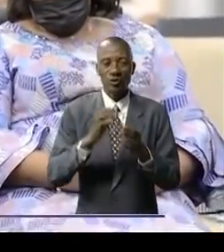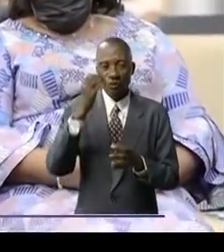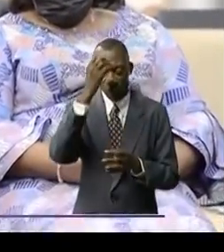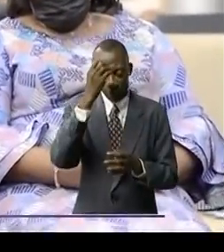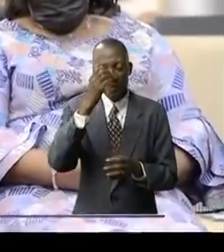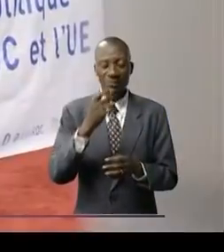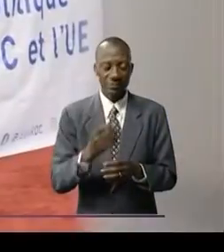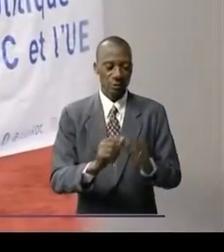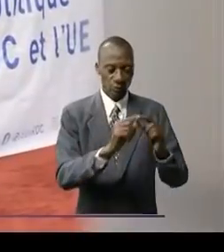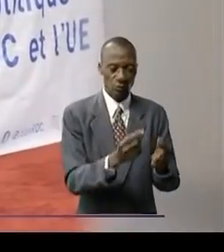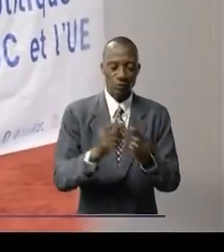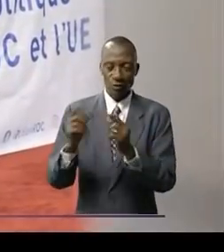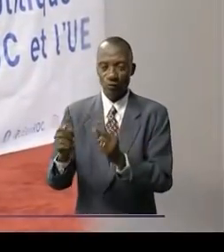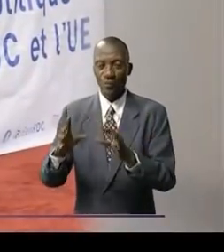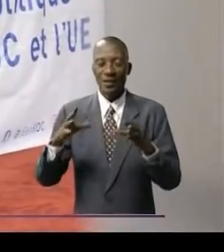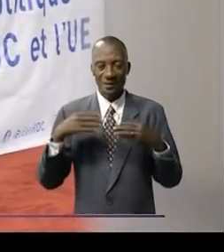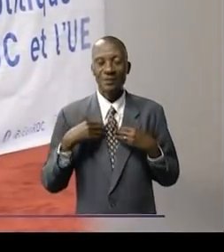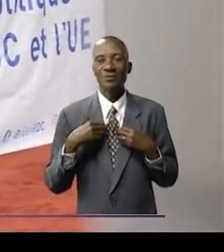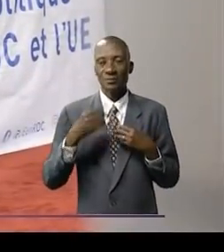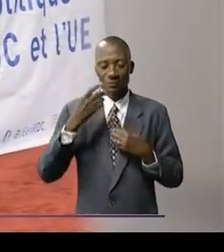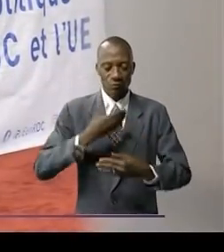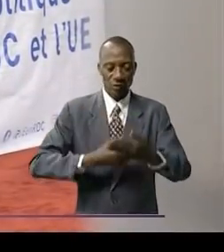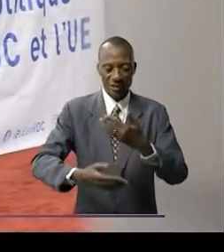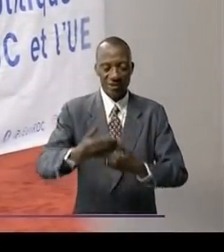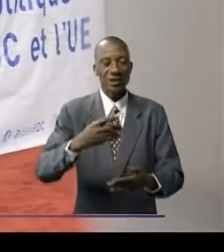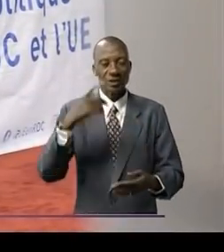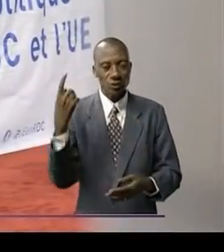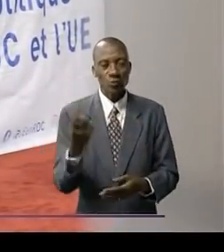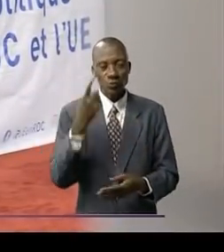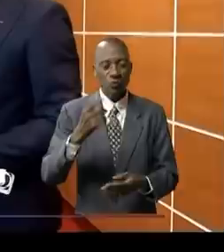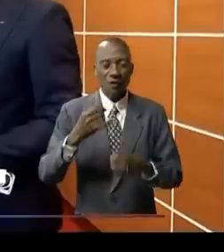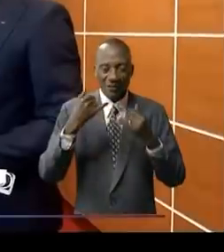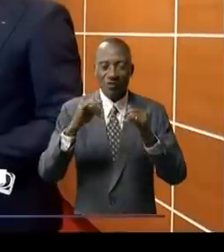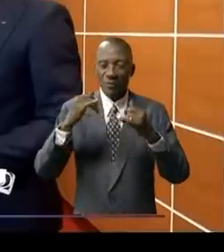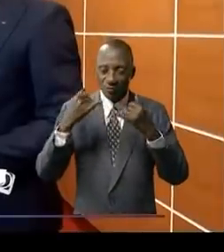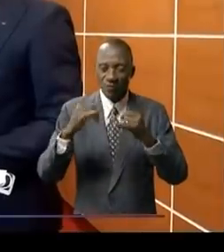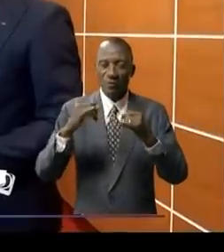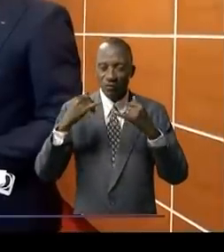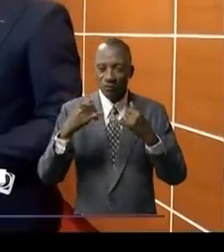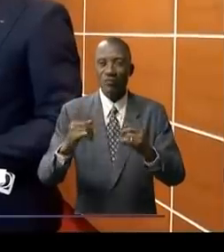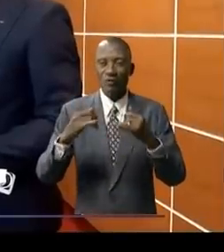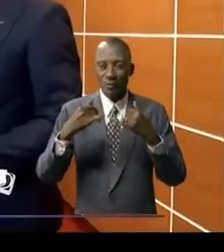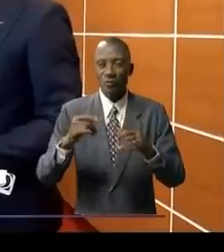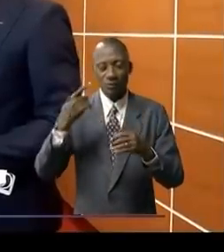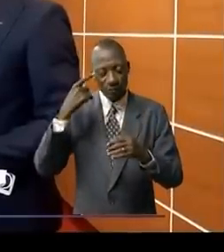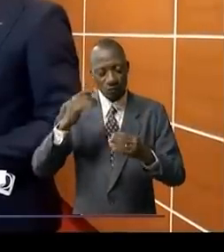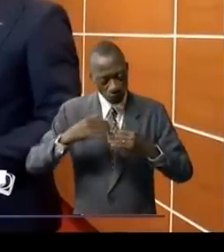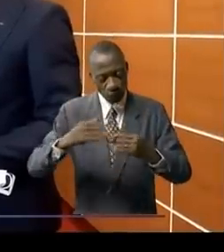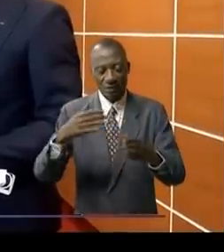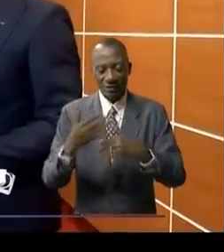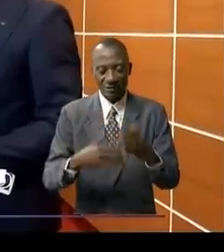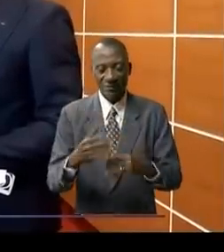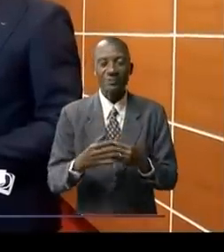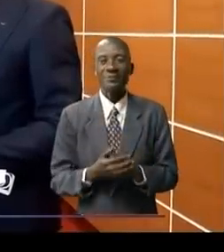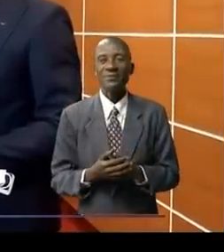deux parties s'accordent sur la nécessité d'un échange régulier d'informations sur les modalités de sa mise en œuvre. La réunion s'est